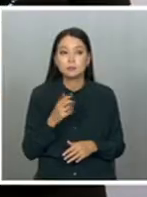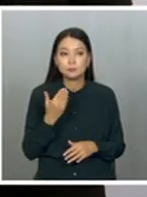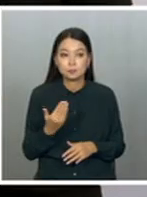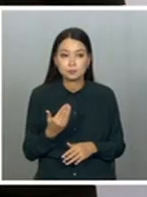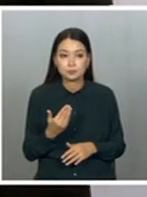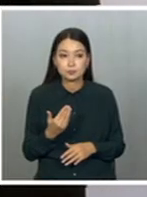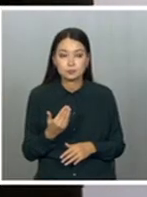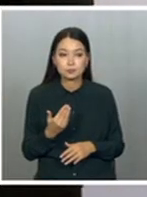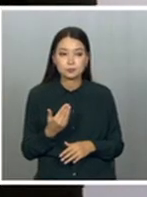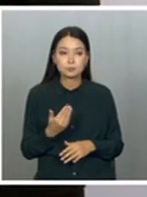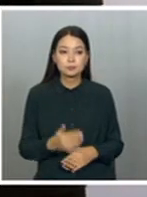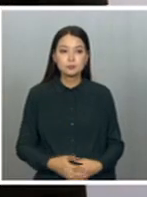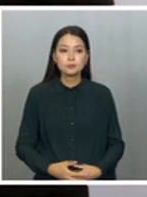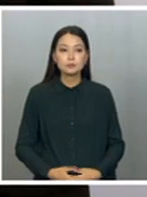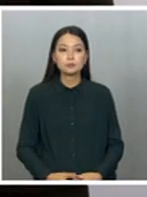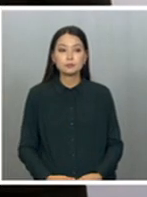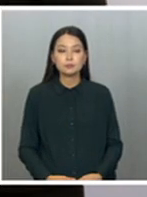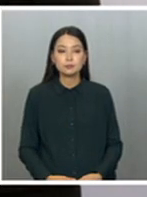бөлінбейді.